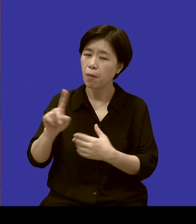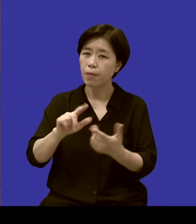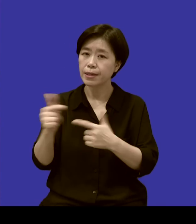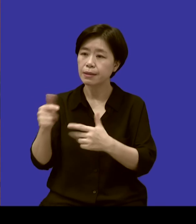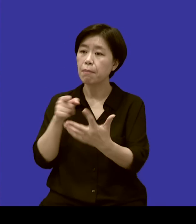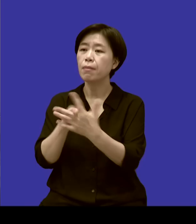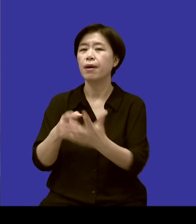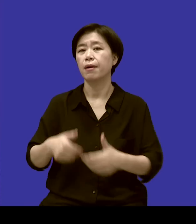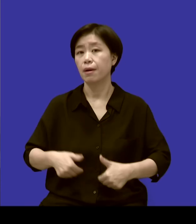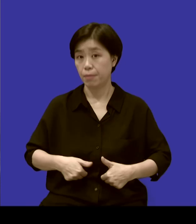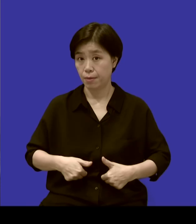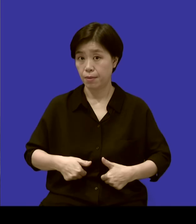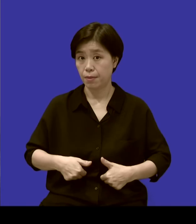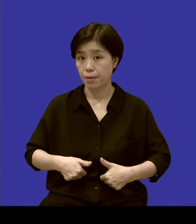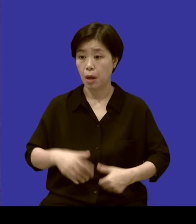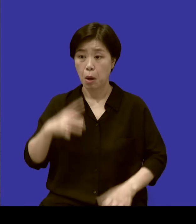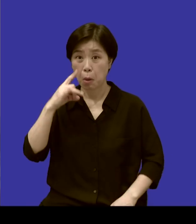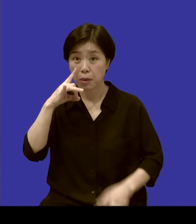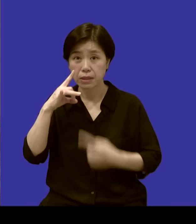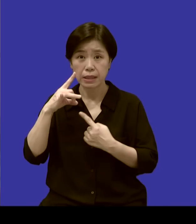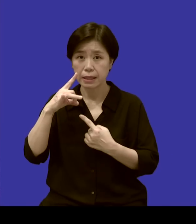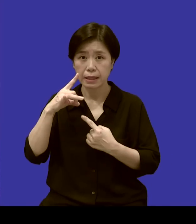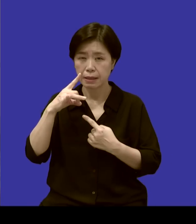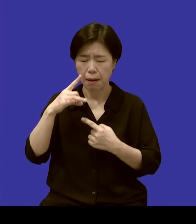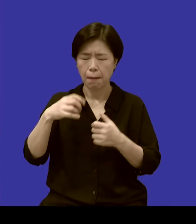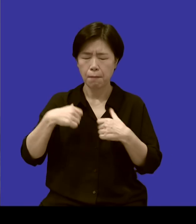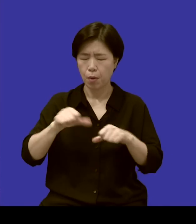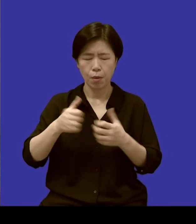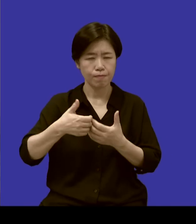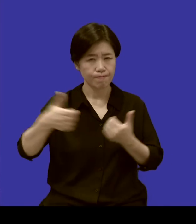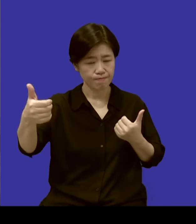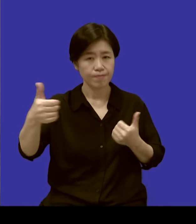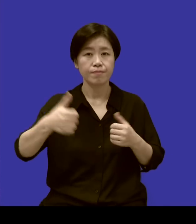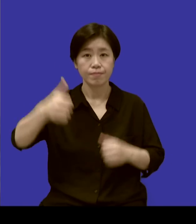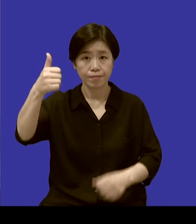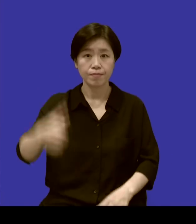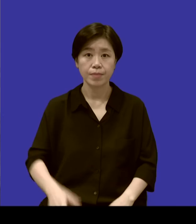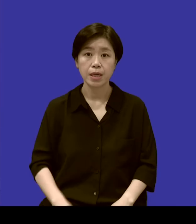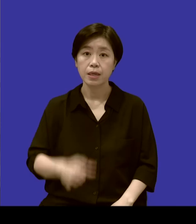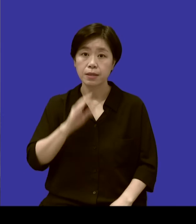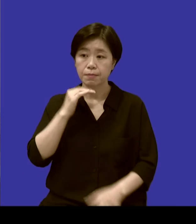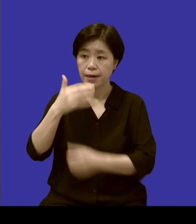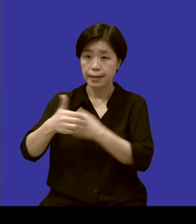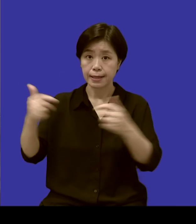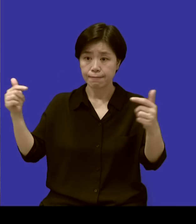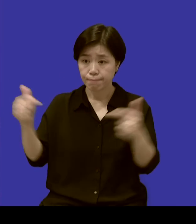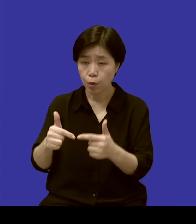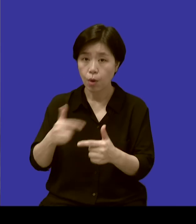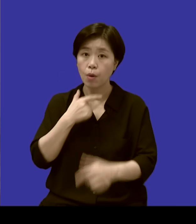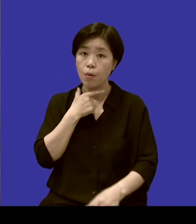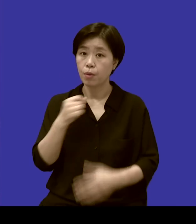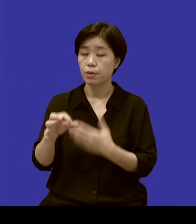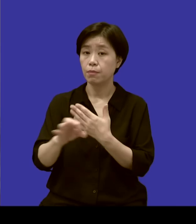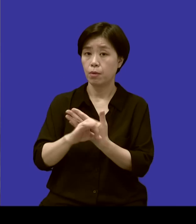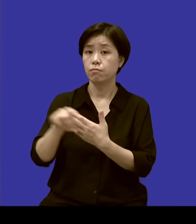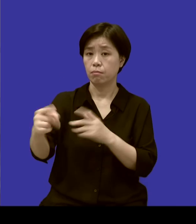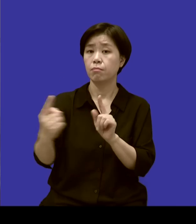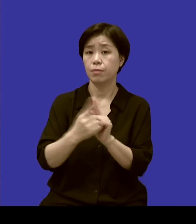그래서 호기심이면 하지 말아야 되고 예, 예. 정말 회복을 갈망하는 자는 해야 되는 거잖아요. 예, 예. 하나님 보내신